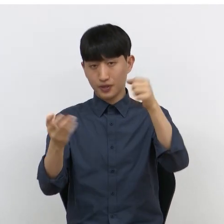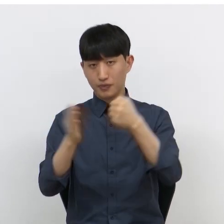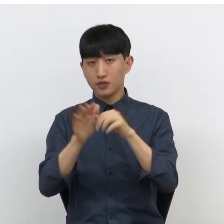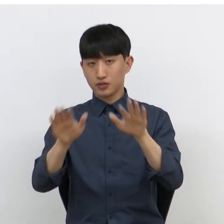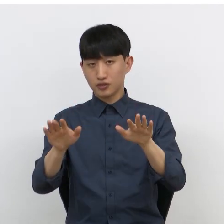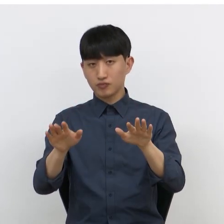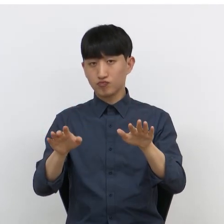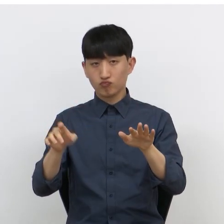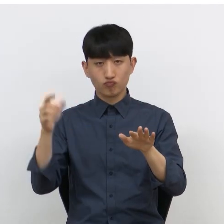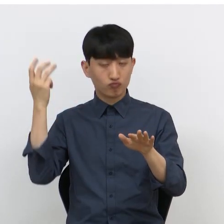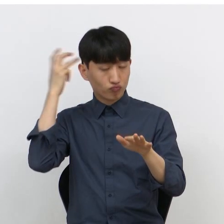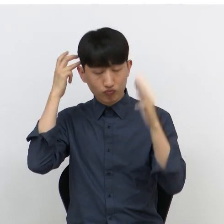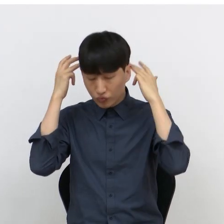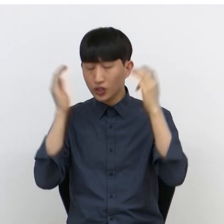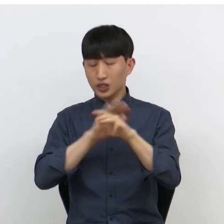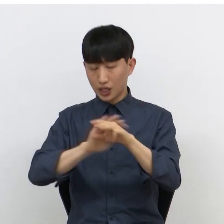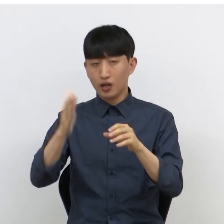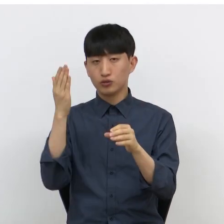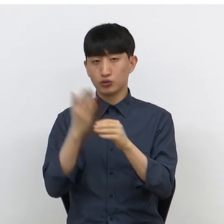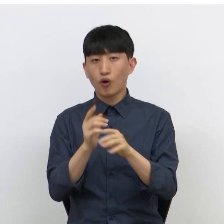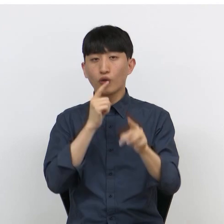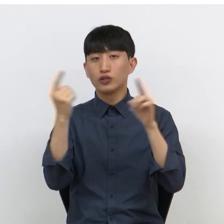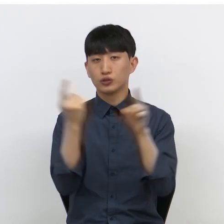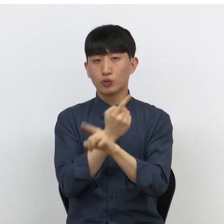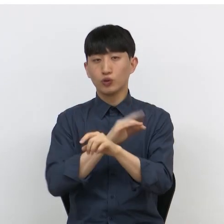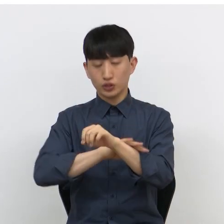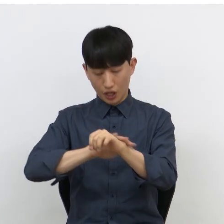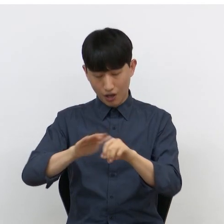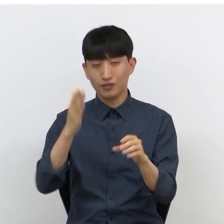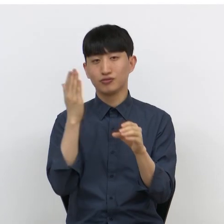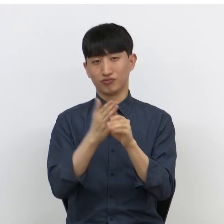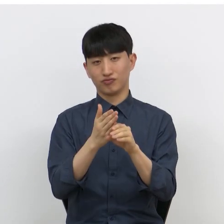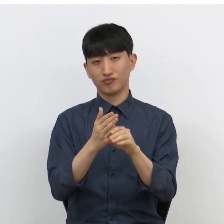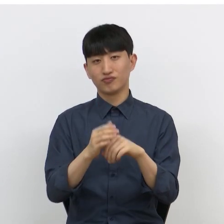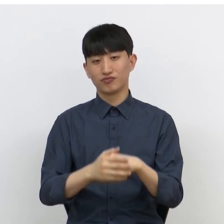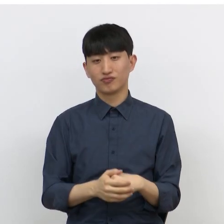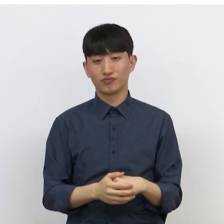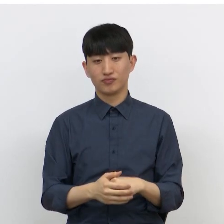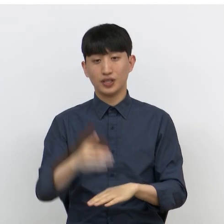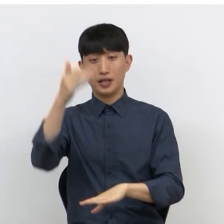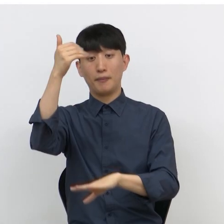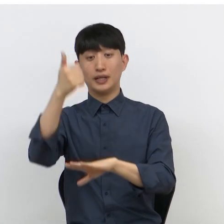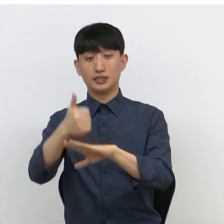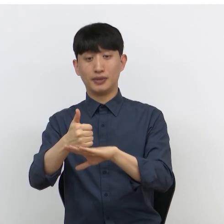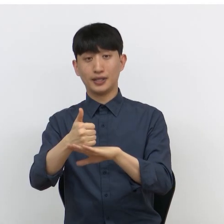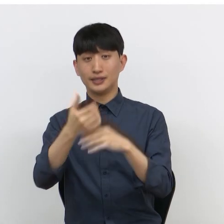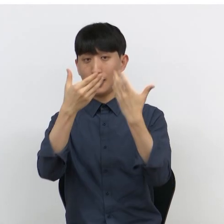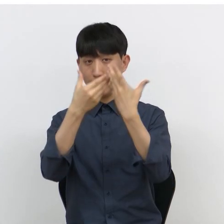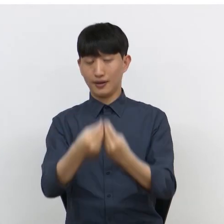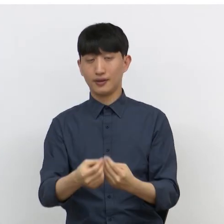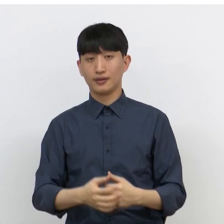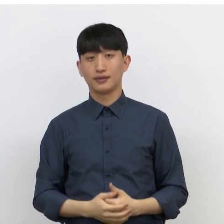있고 언어치료 잘 받고 있어서 현재 조음 훈련을 계속 진행하고 있고요. 마지막으로